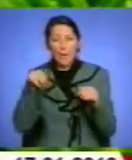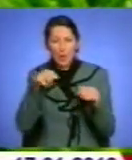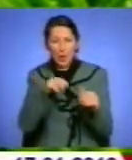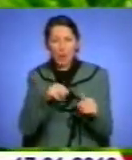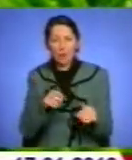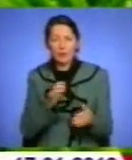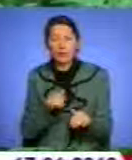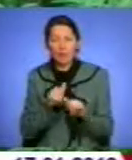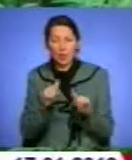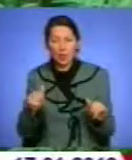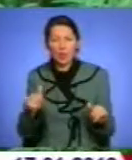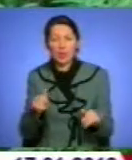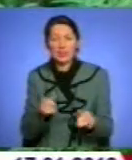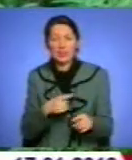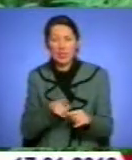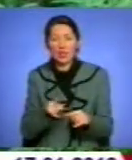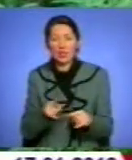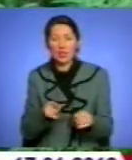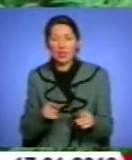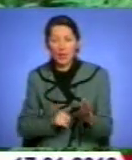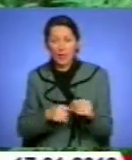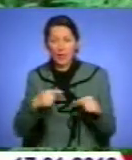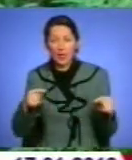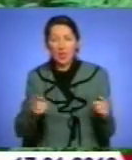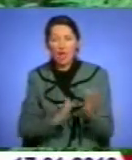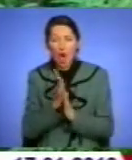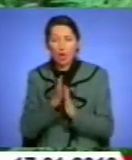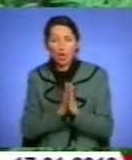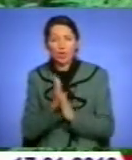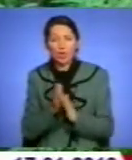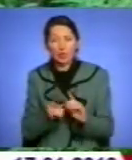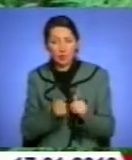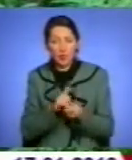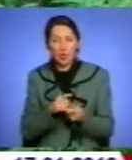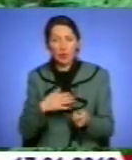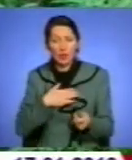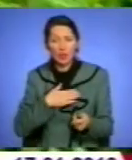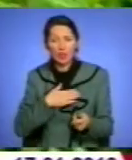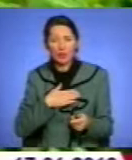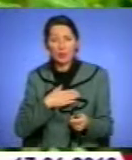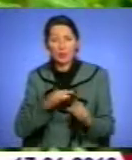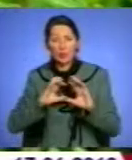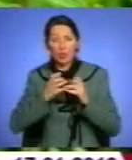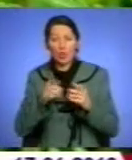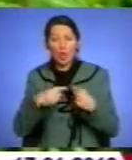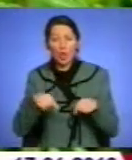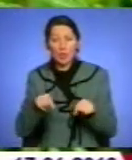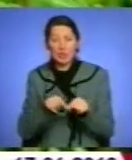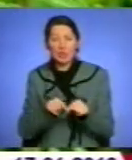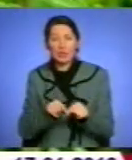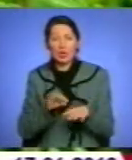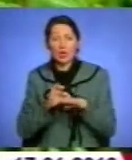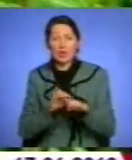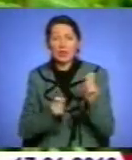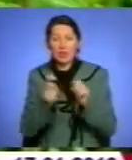агресивні види рослин, які витісняють аборигенні. Міжнародні організації проводять семінари щодо того, як підготуватися до кліматичних